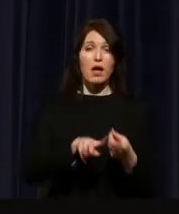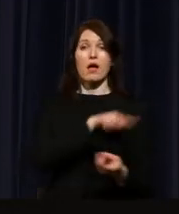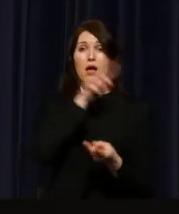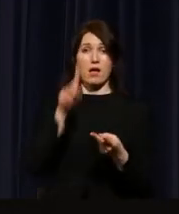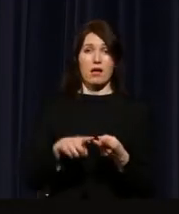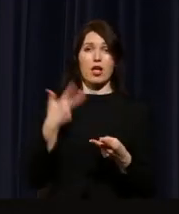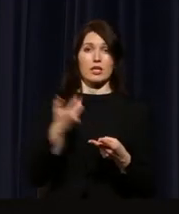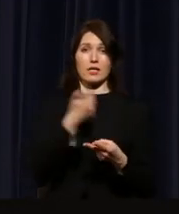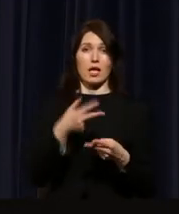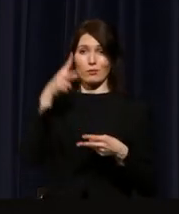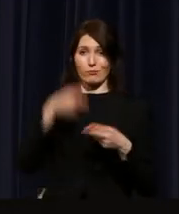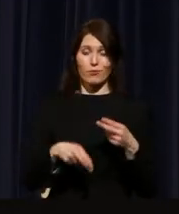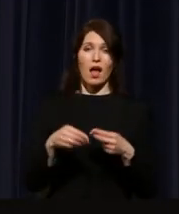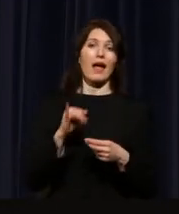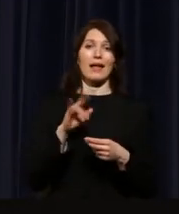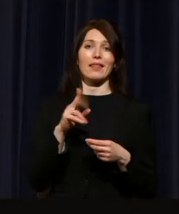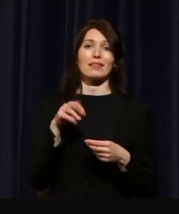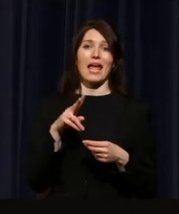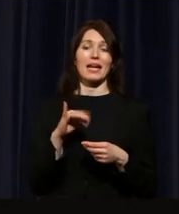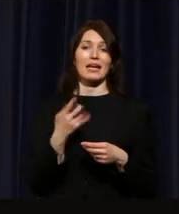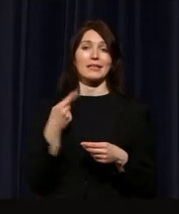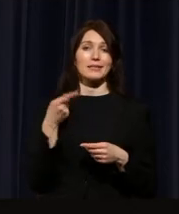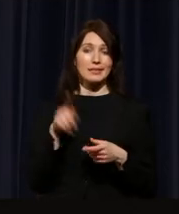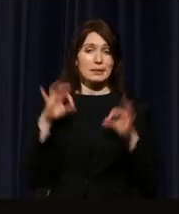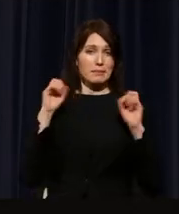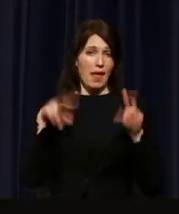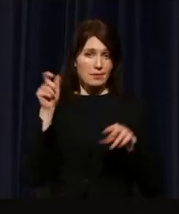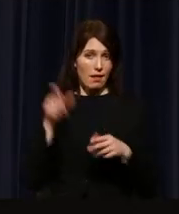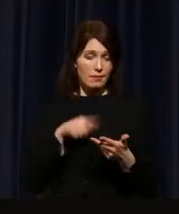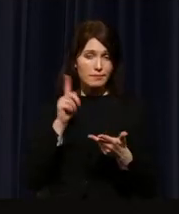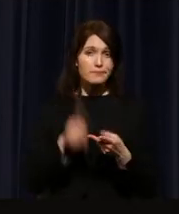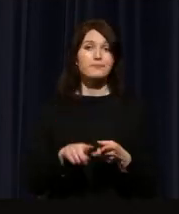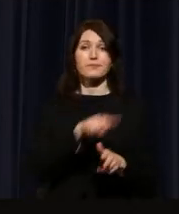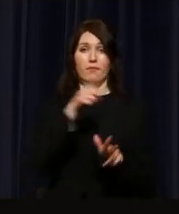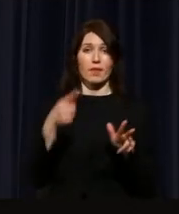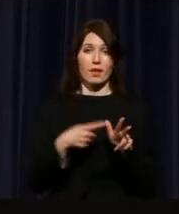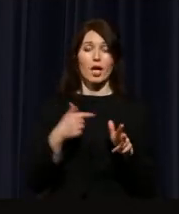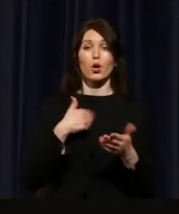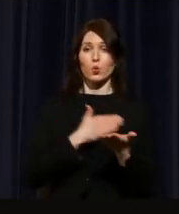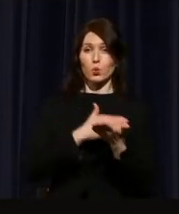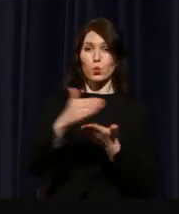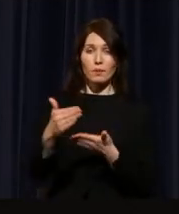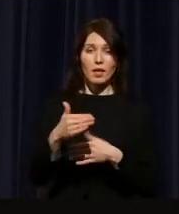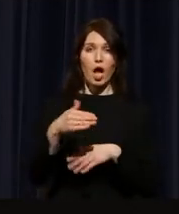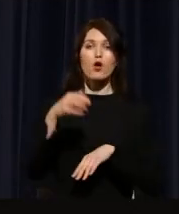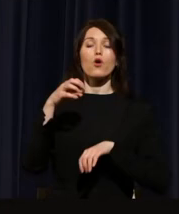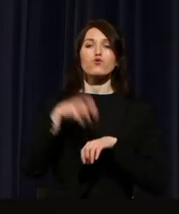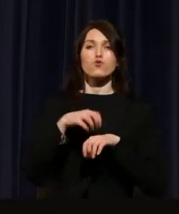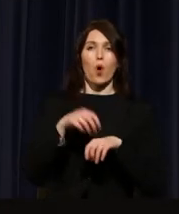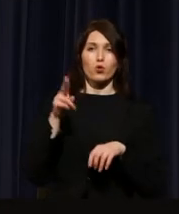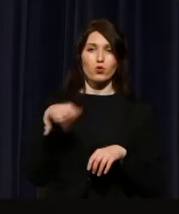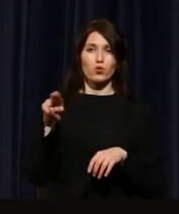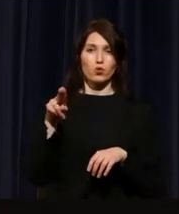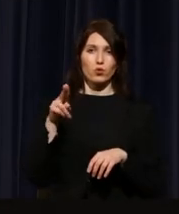3 gadus iegūstot internista specialitāti, tad es esmu turpinājis doktorantūras studijas,